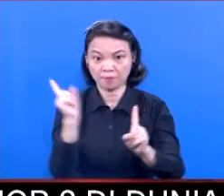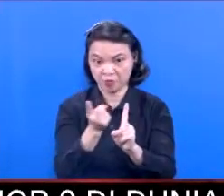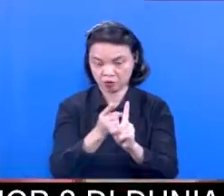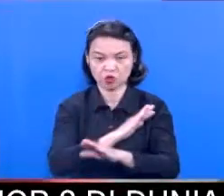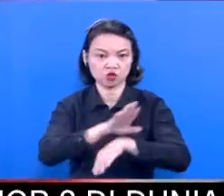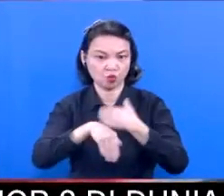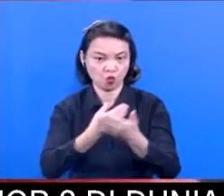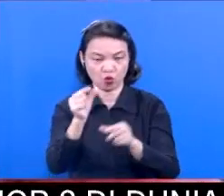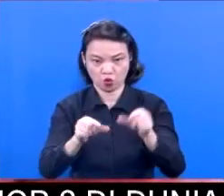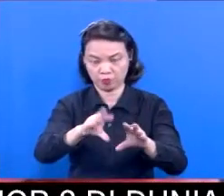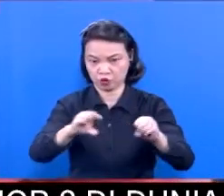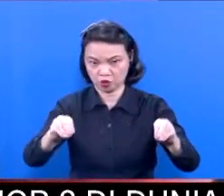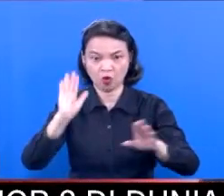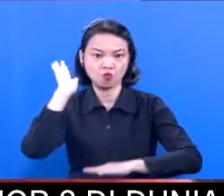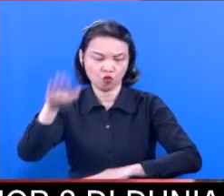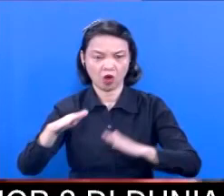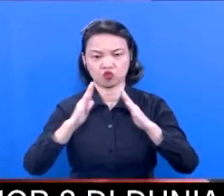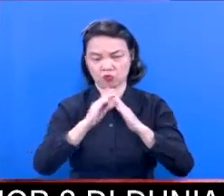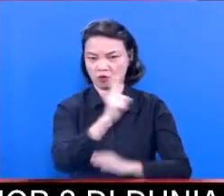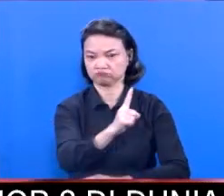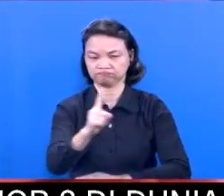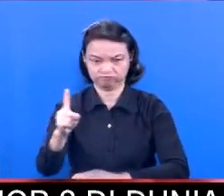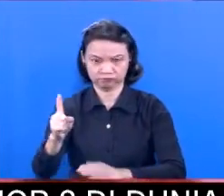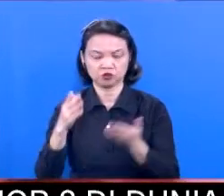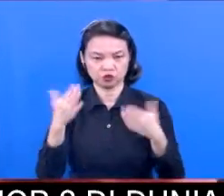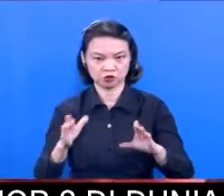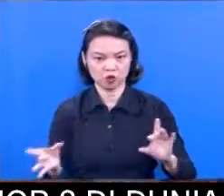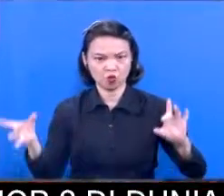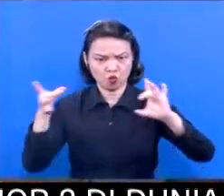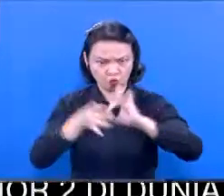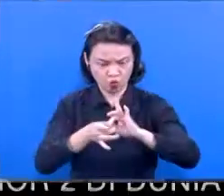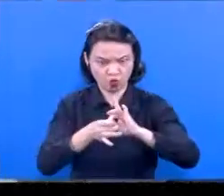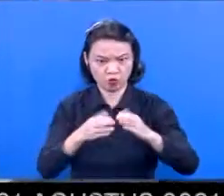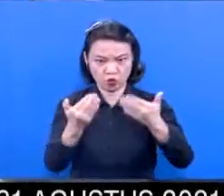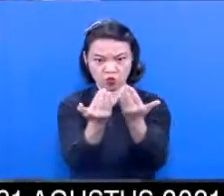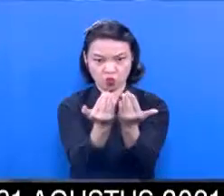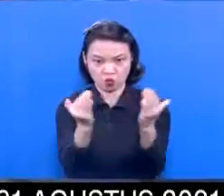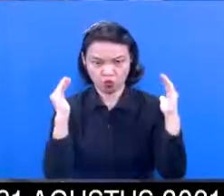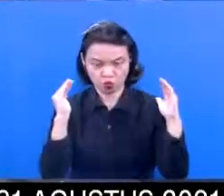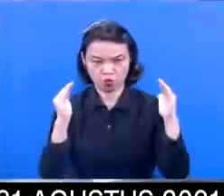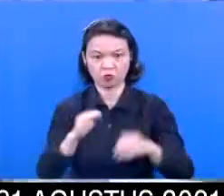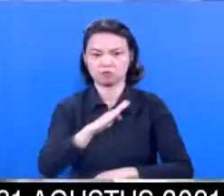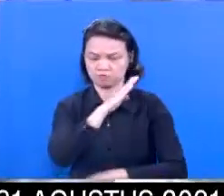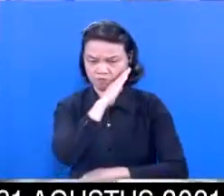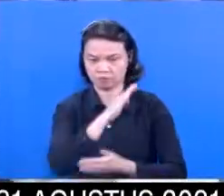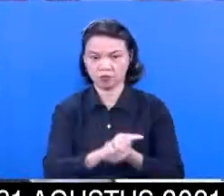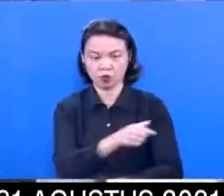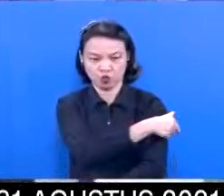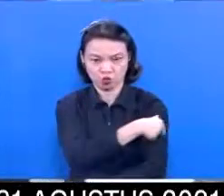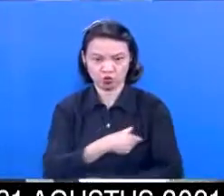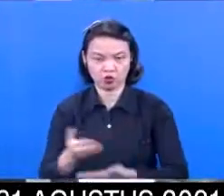segera pulang ke rumah masing-masing. Usai melakukan penyegelan dan memasang garis kuning, petugas kemudian membawa